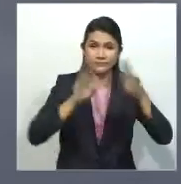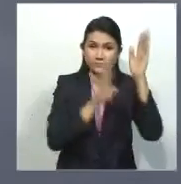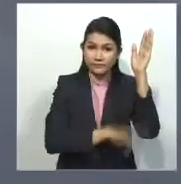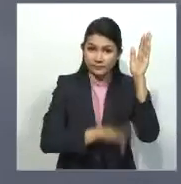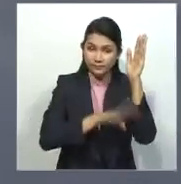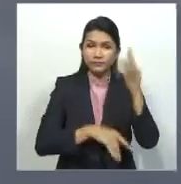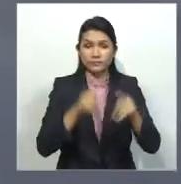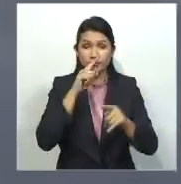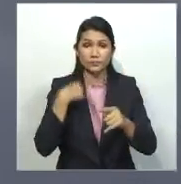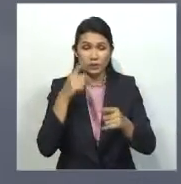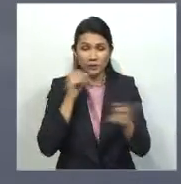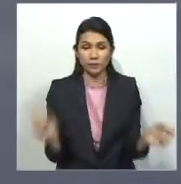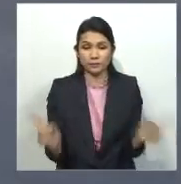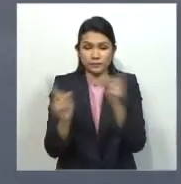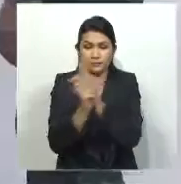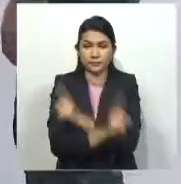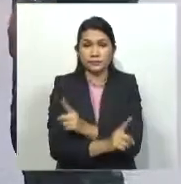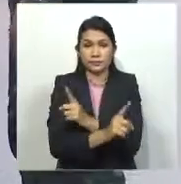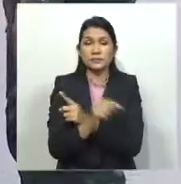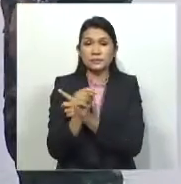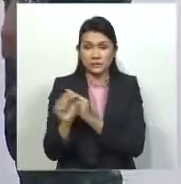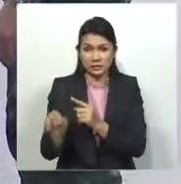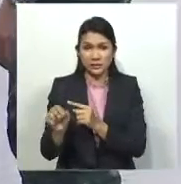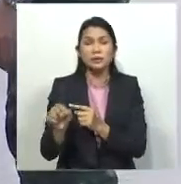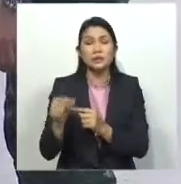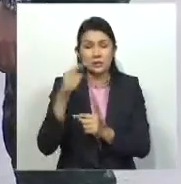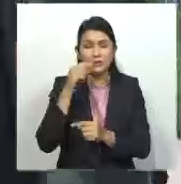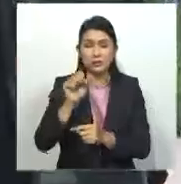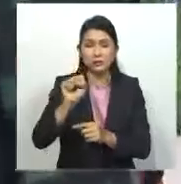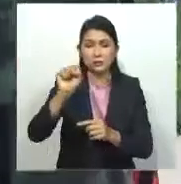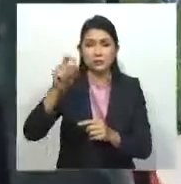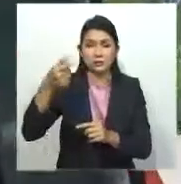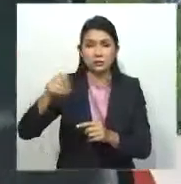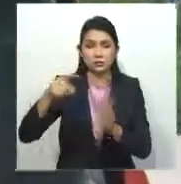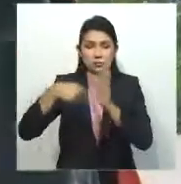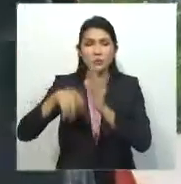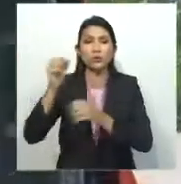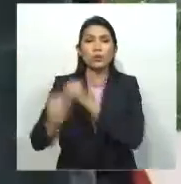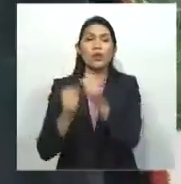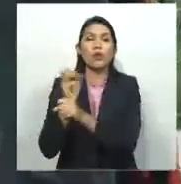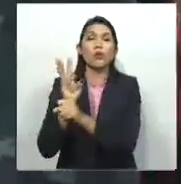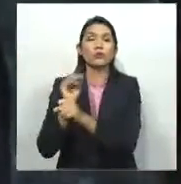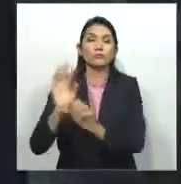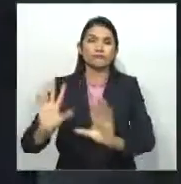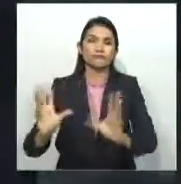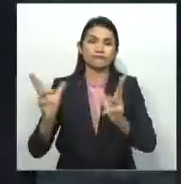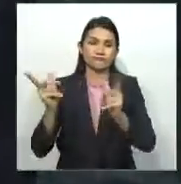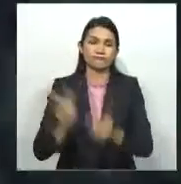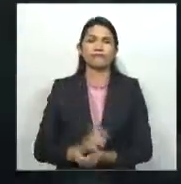คใต้เพื่อทดแทนนายสุพนัทสิรันทวิเนศที่เกษียณราชการไปค่ะ